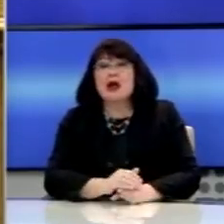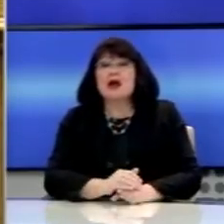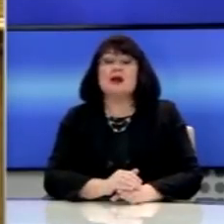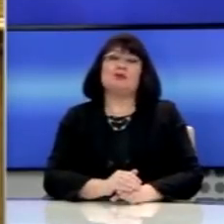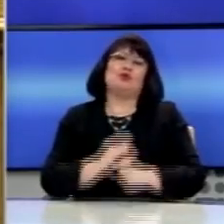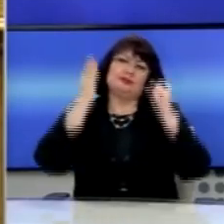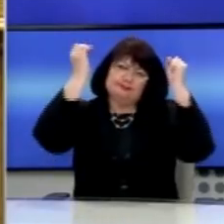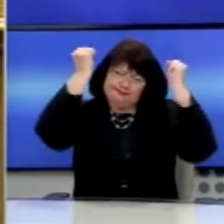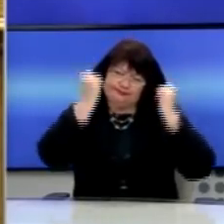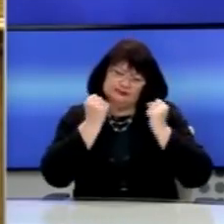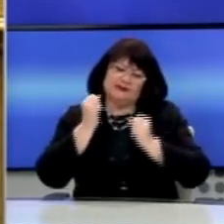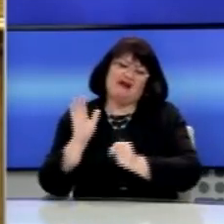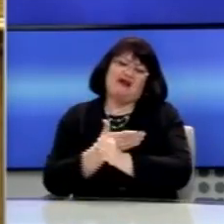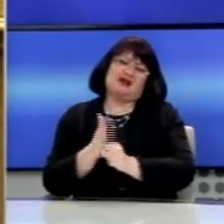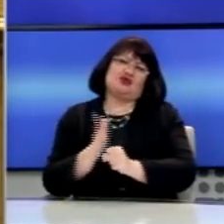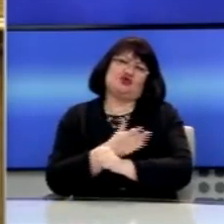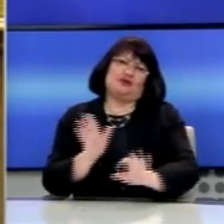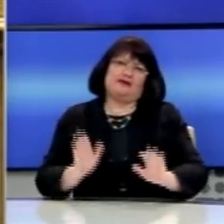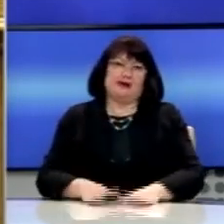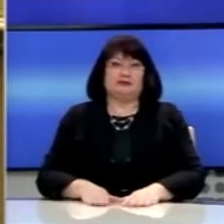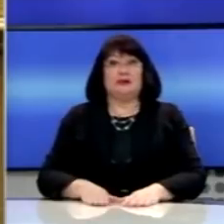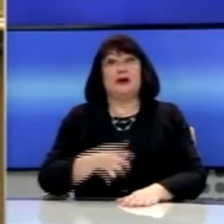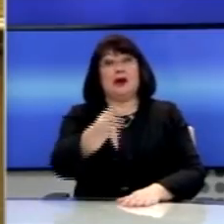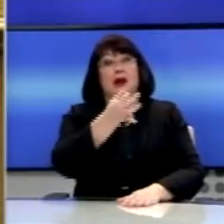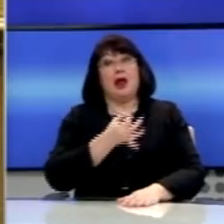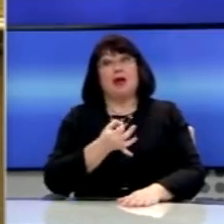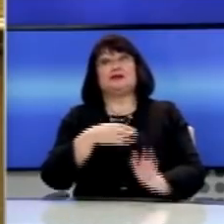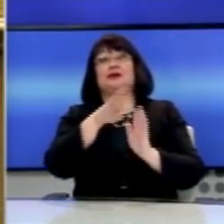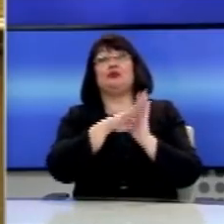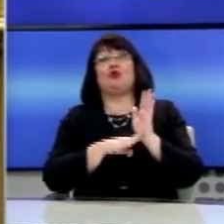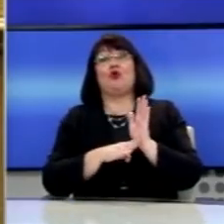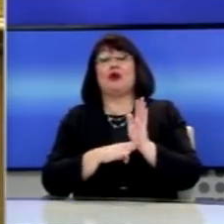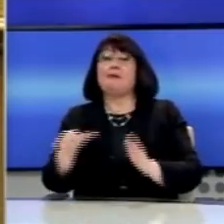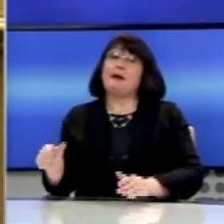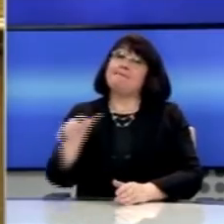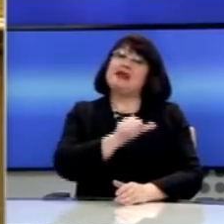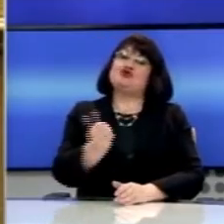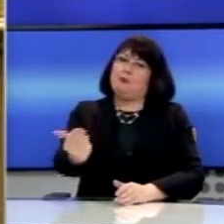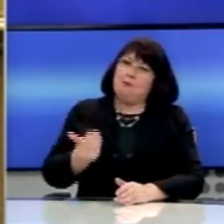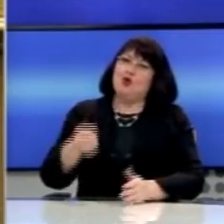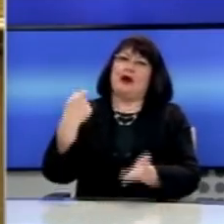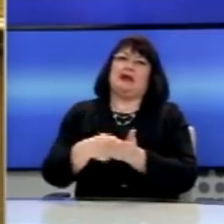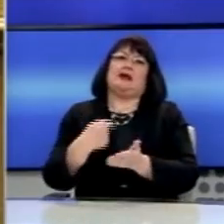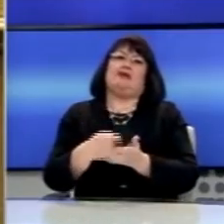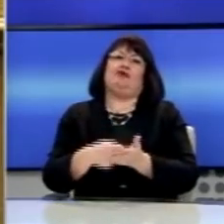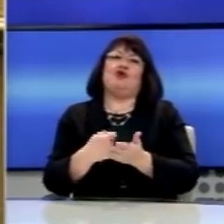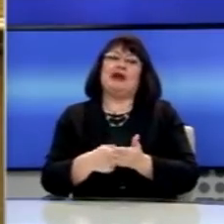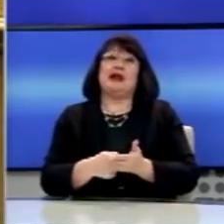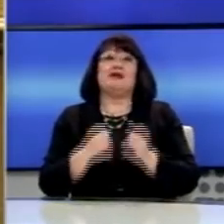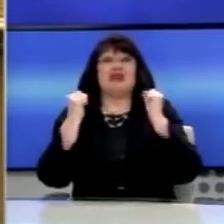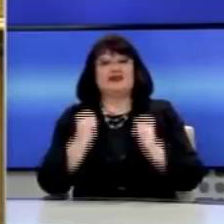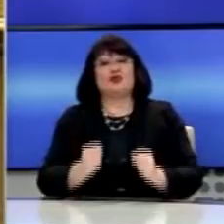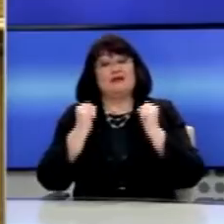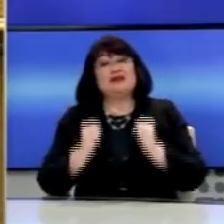όρια της καταστροφής. Διαφημίζετε το πρόγραμμα επιστρεπτέας προκαταβολής ως το